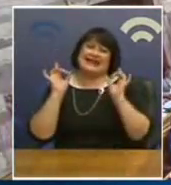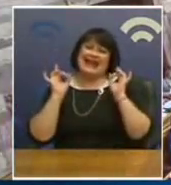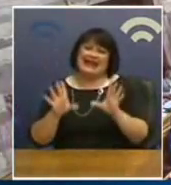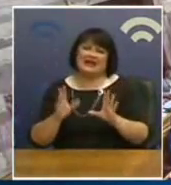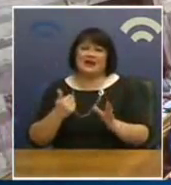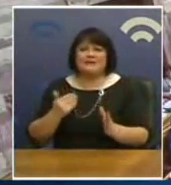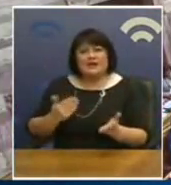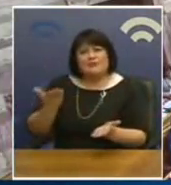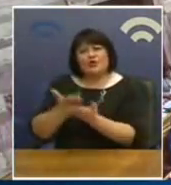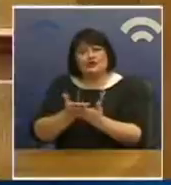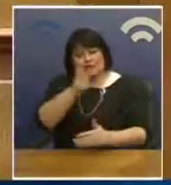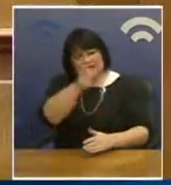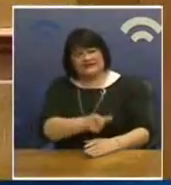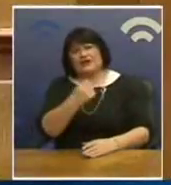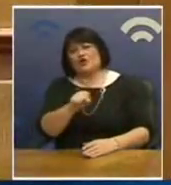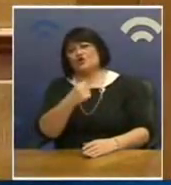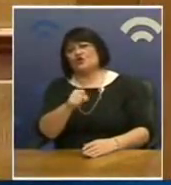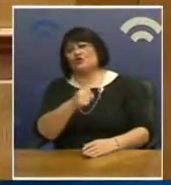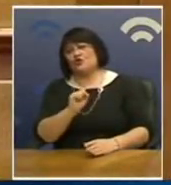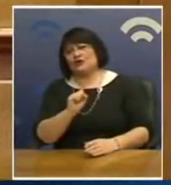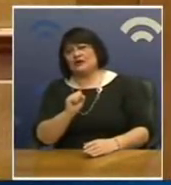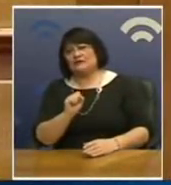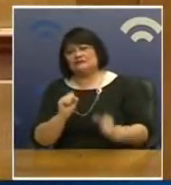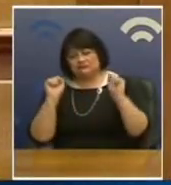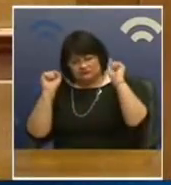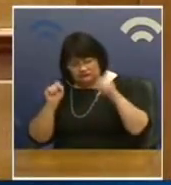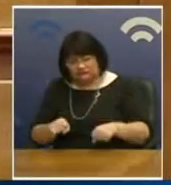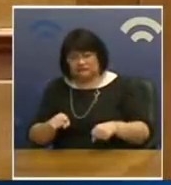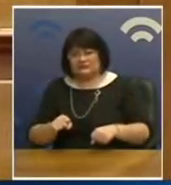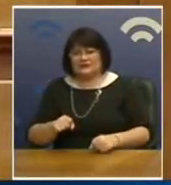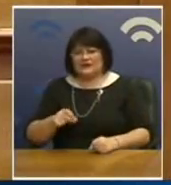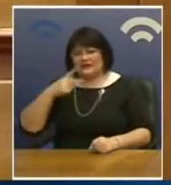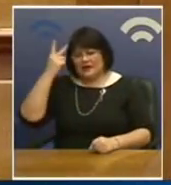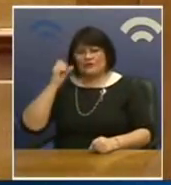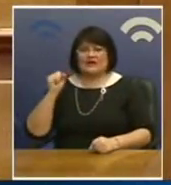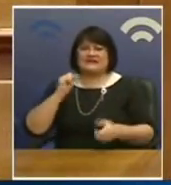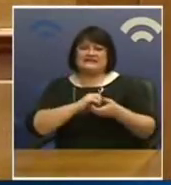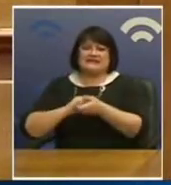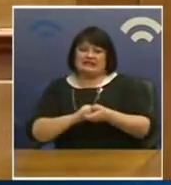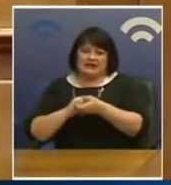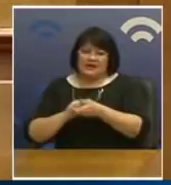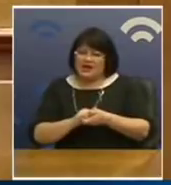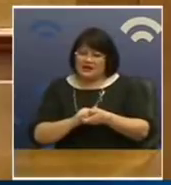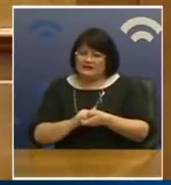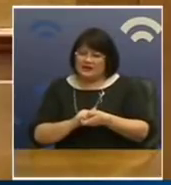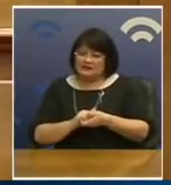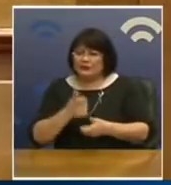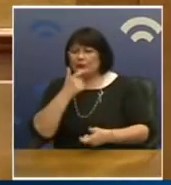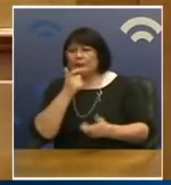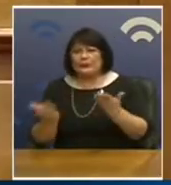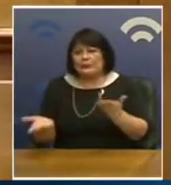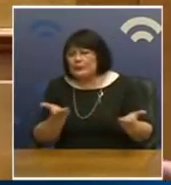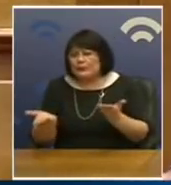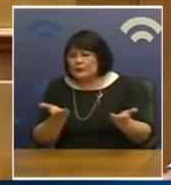Προτείνουμε και εσείς αρνείστε να κατοχυρωθεί το δικαίωμα των συνδικάτων να προσφεύγουν μονομερώς στη διαιτησία για να